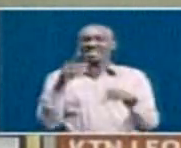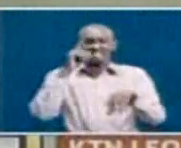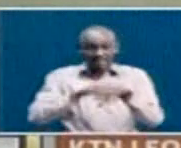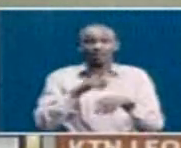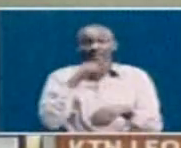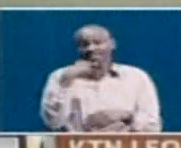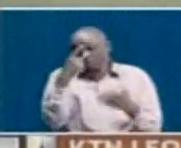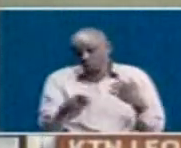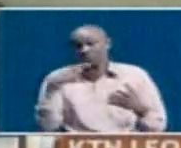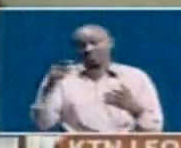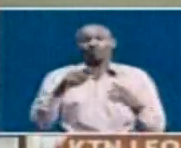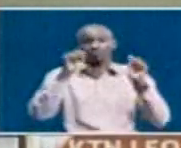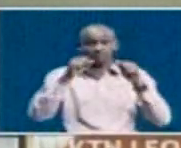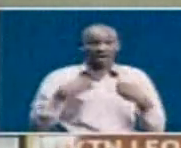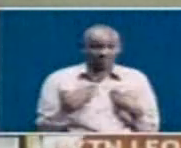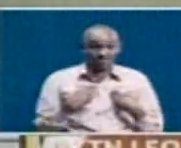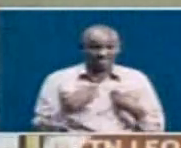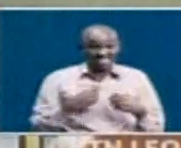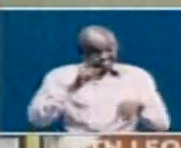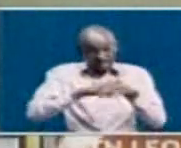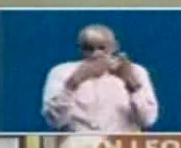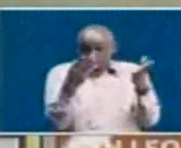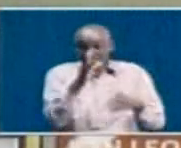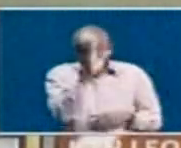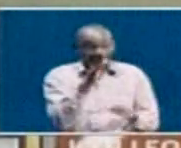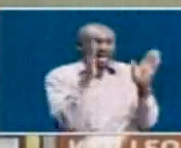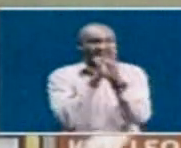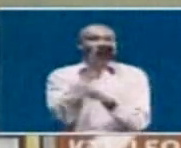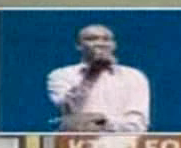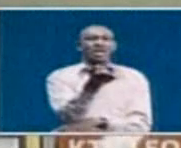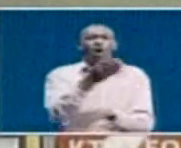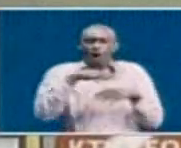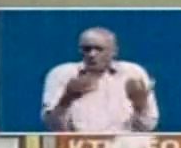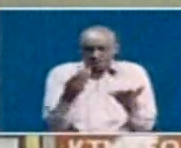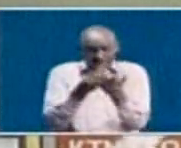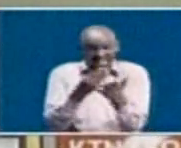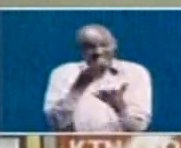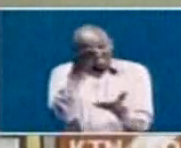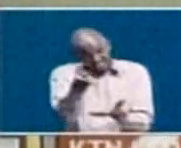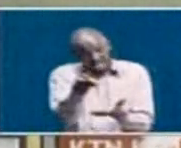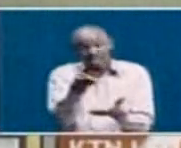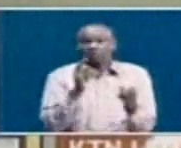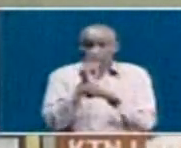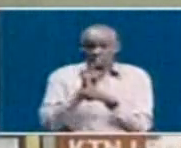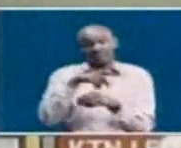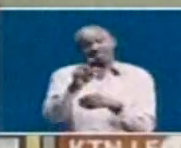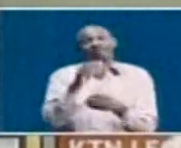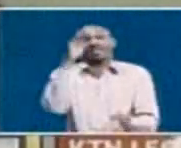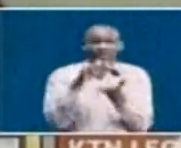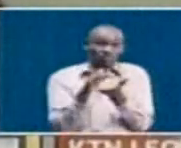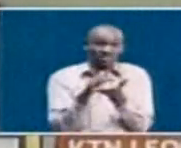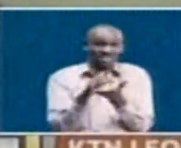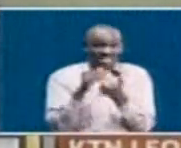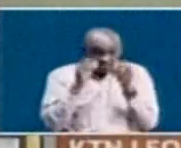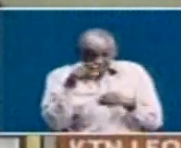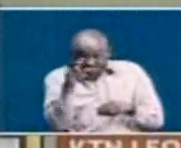wewe una uwezo kidogo. Naam. Yeye zile mali zake yuazificha. Ama ile hela ambayo afaa kupatia matumizi yuaipunguza. Akiona